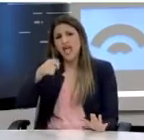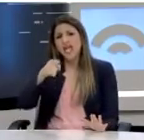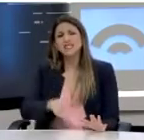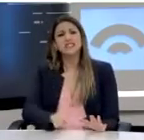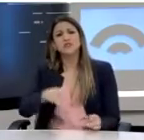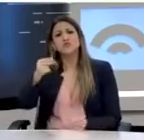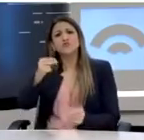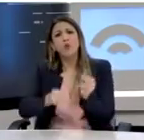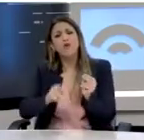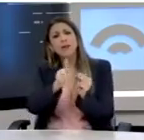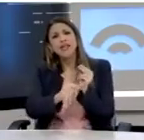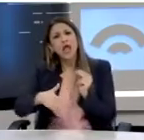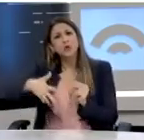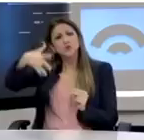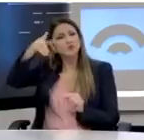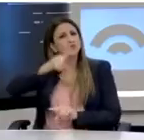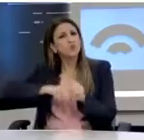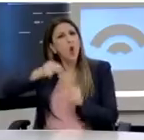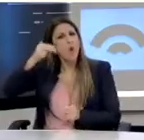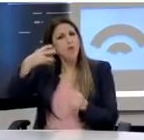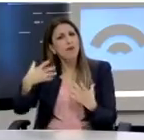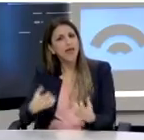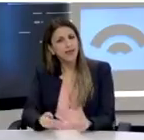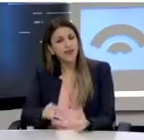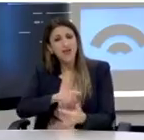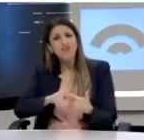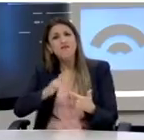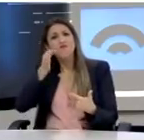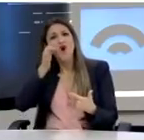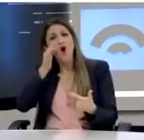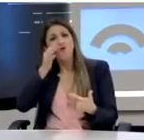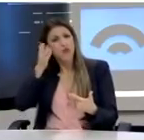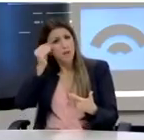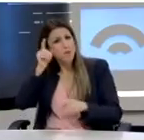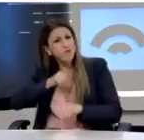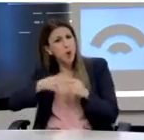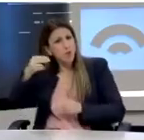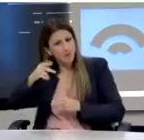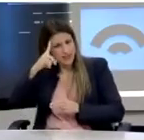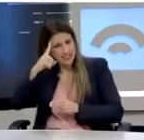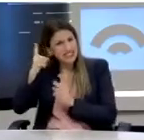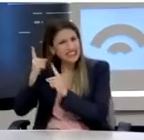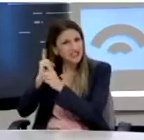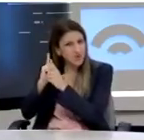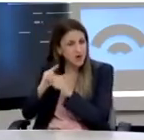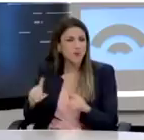Μητσοτάκη, δεν είναι η συμφωνία. Και κυρία Γεννηματά, δεν είναι η συμφωνία. Το βασικό σας